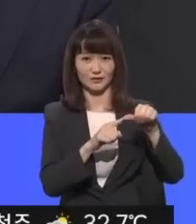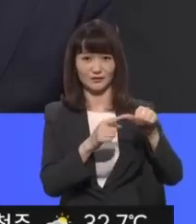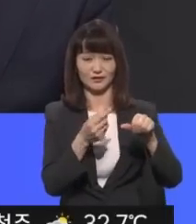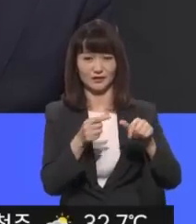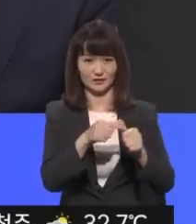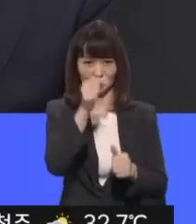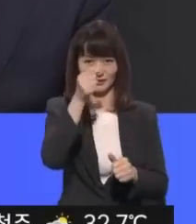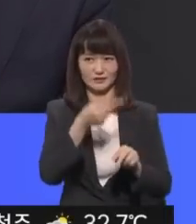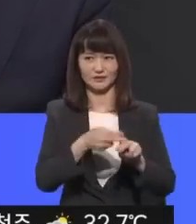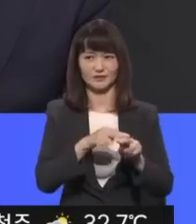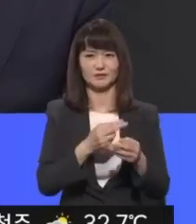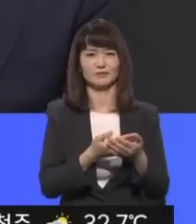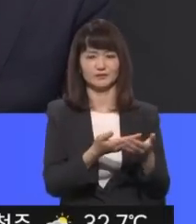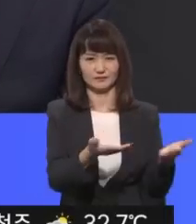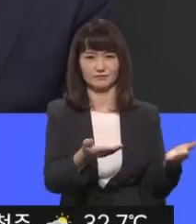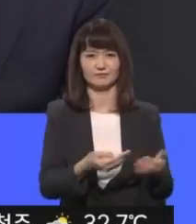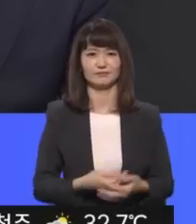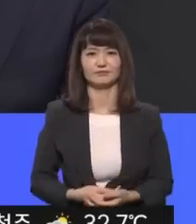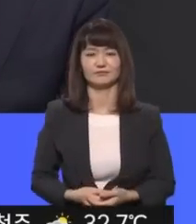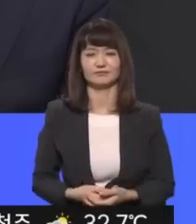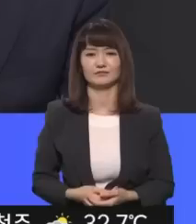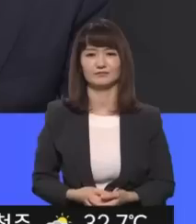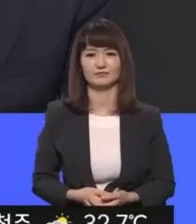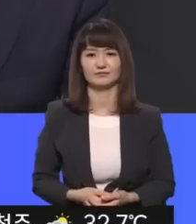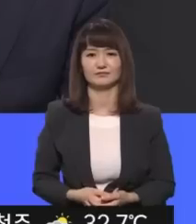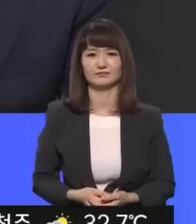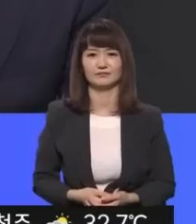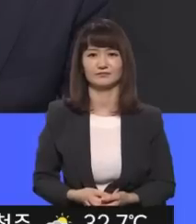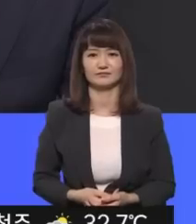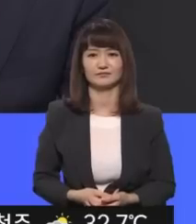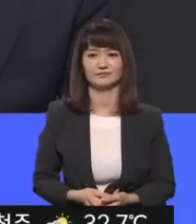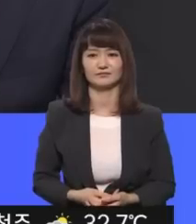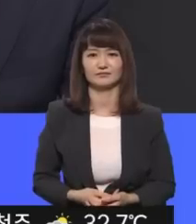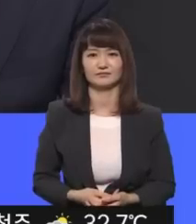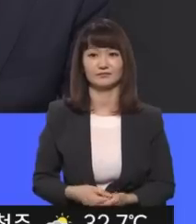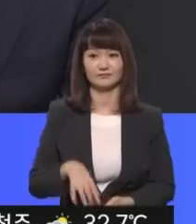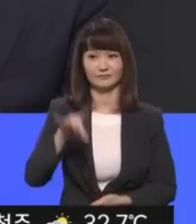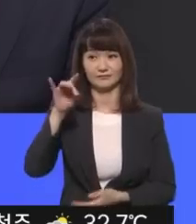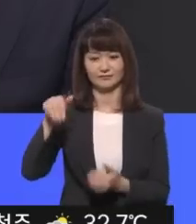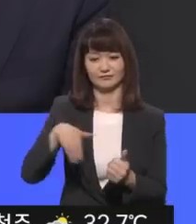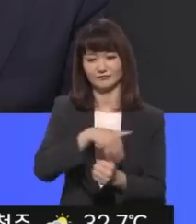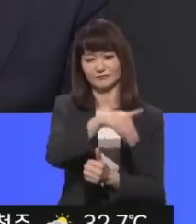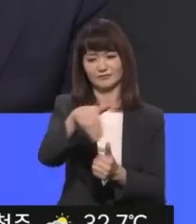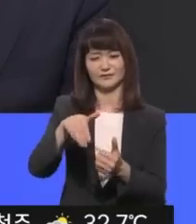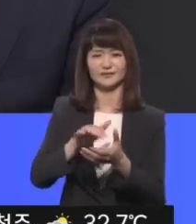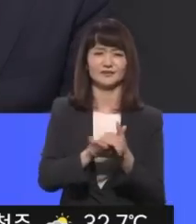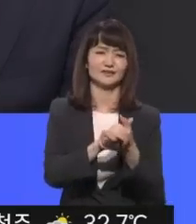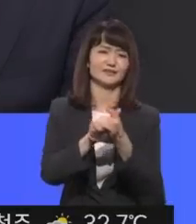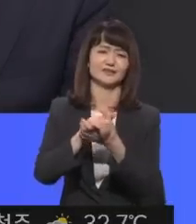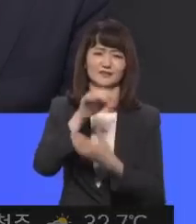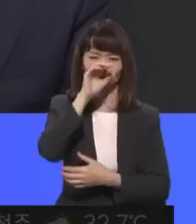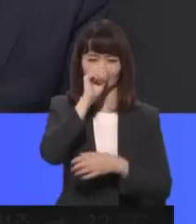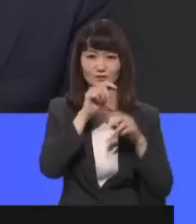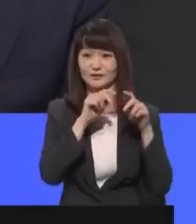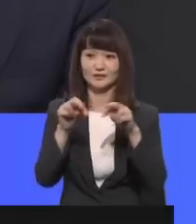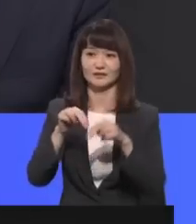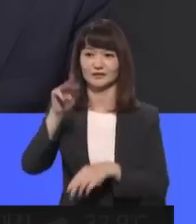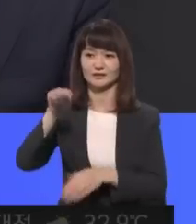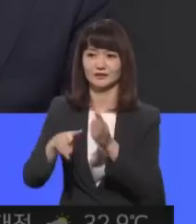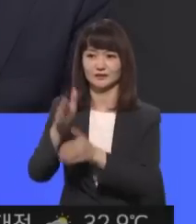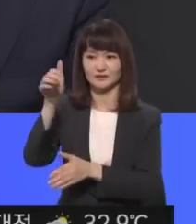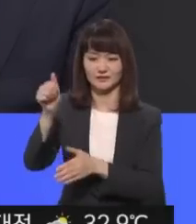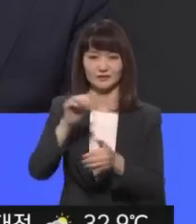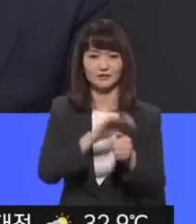짠다 예 서초 서초 그 다음에 윤 체인 님 처음으로 화기애애한 썰전 이네요 광주시장 님